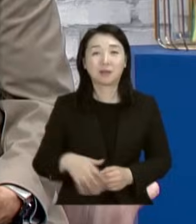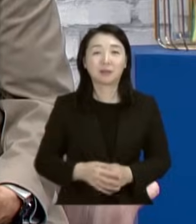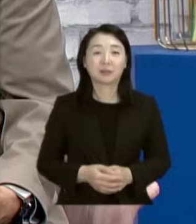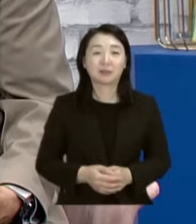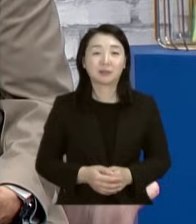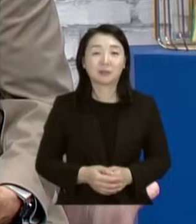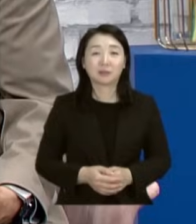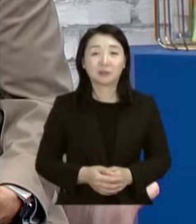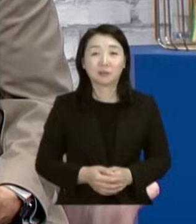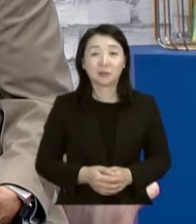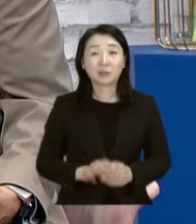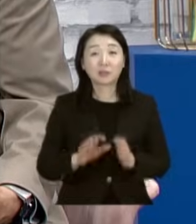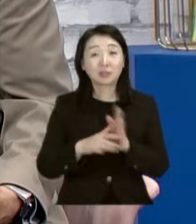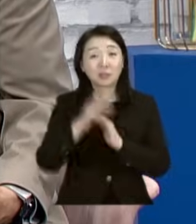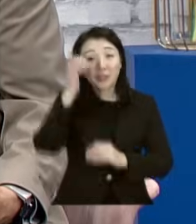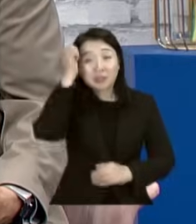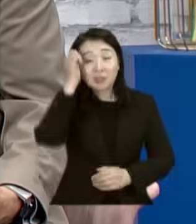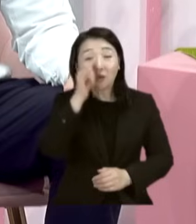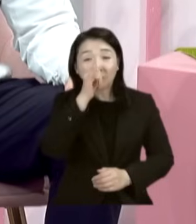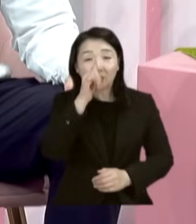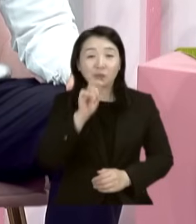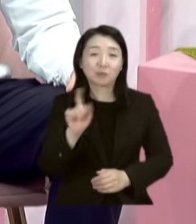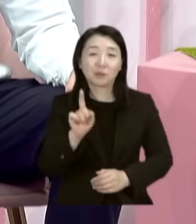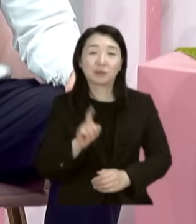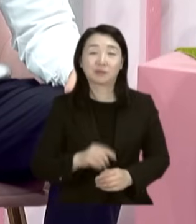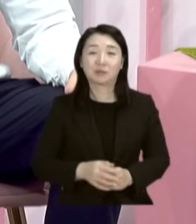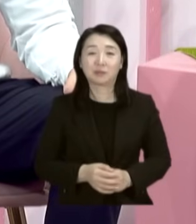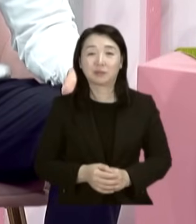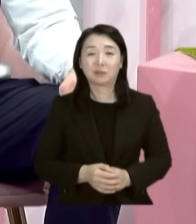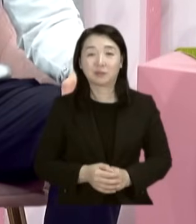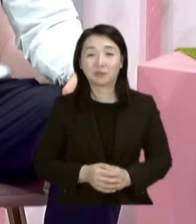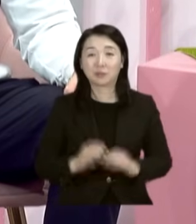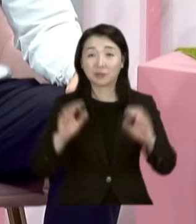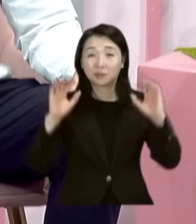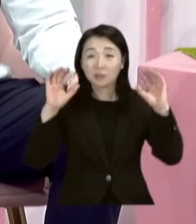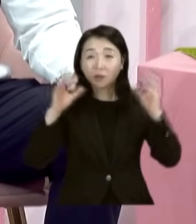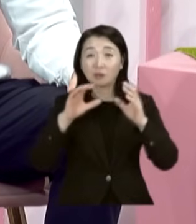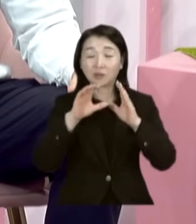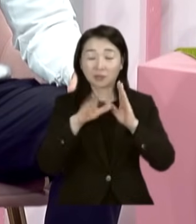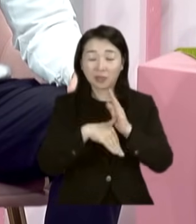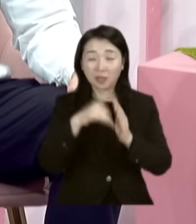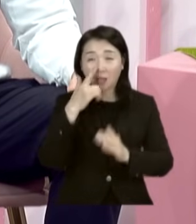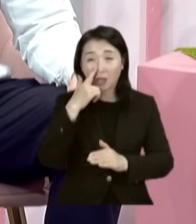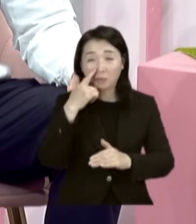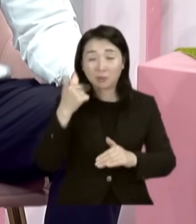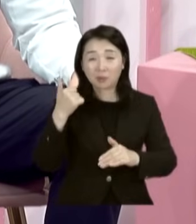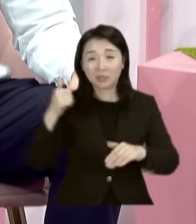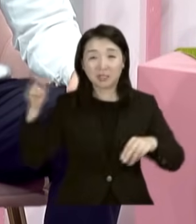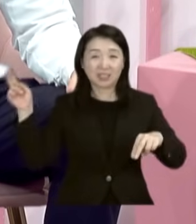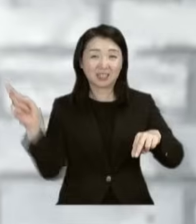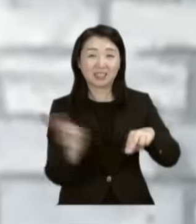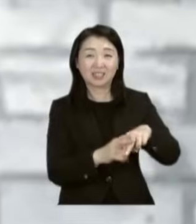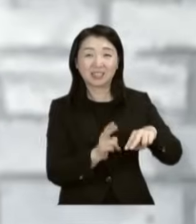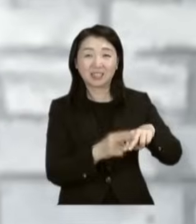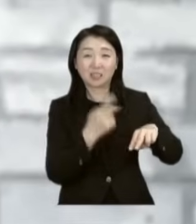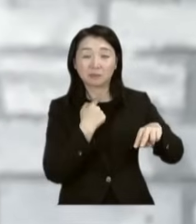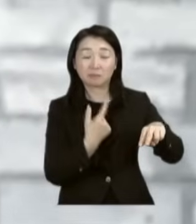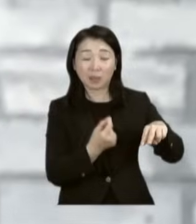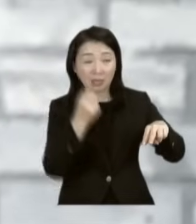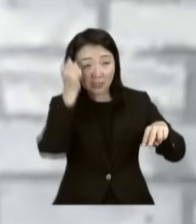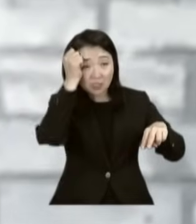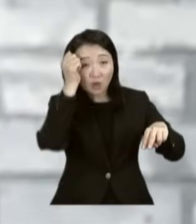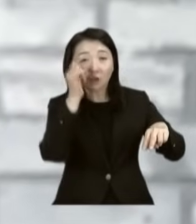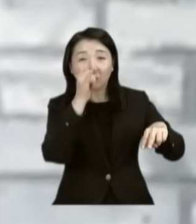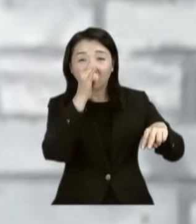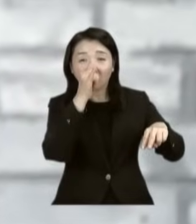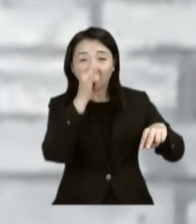혹시 그때가 기억이 나세요네 기억합니다 그러니까 어렸을 때 아버지께서 맞았을 때 아버지께 맞았을 때도 기억이